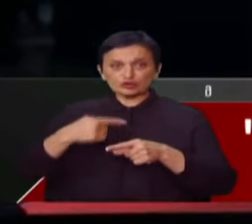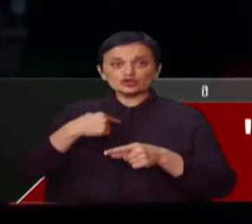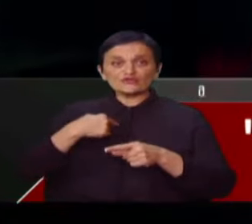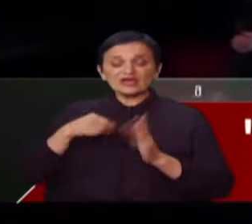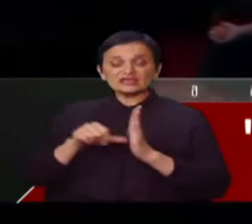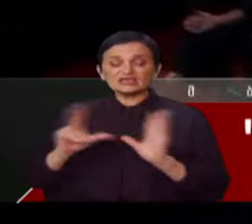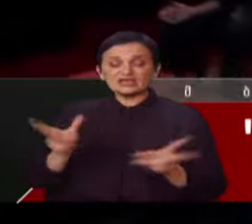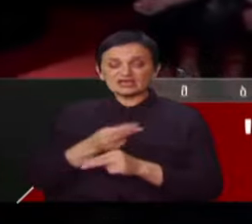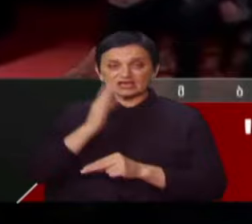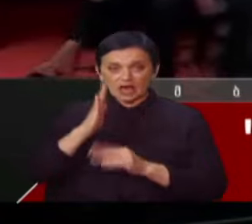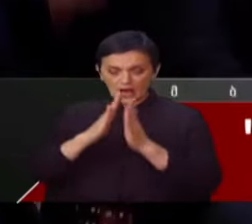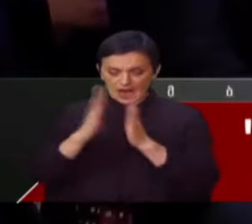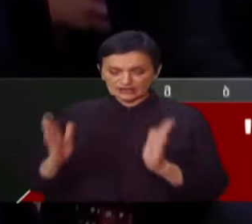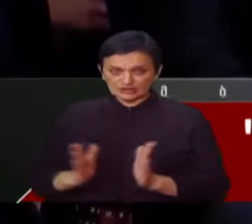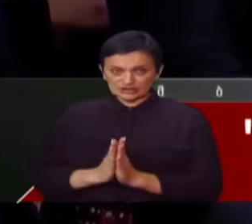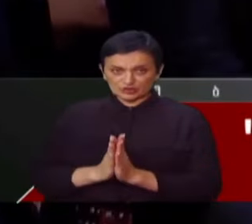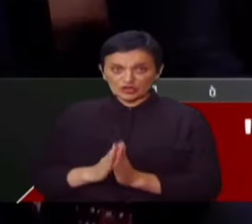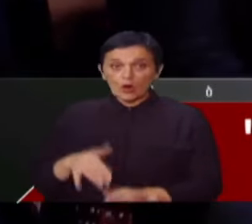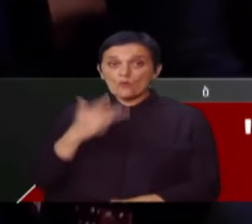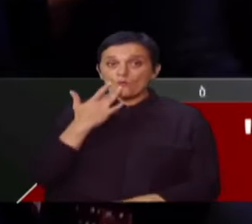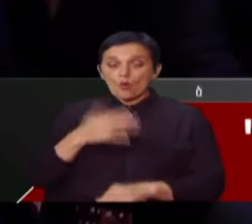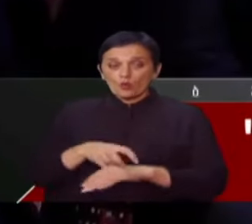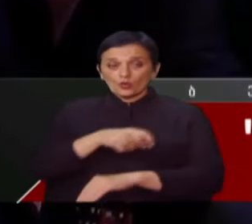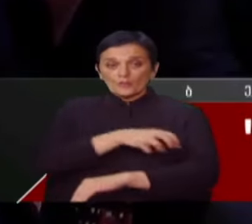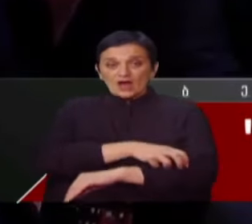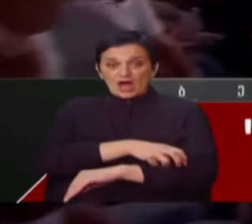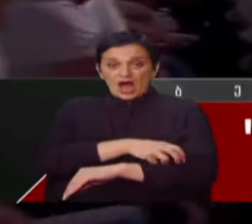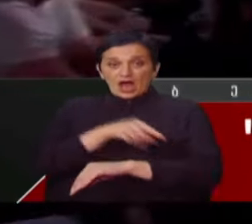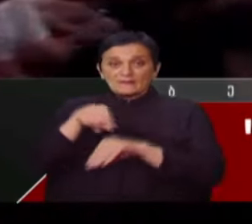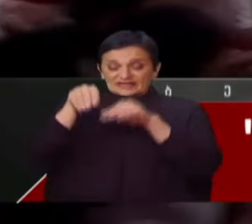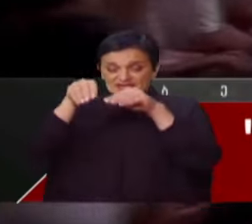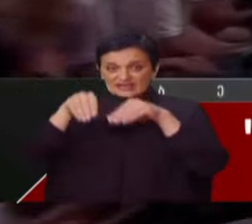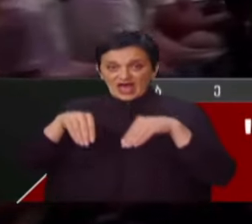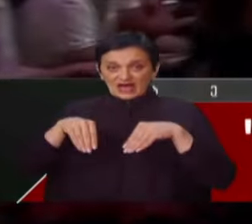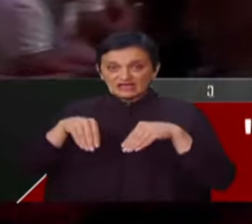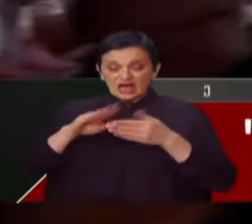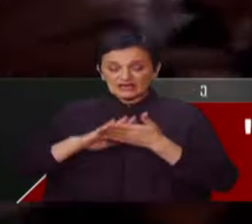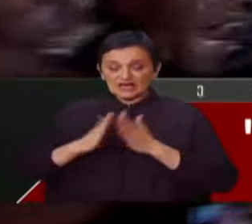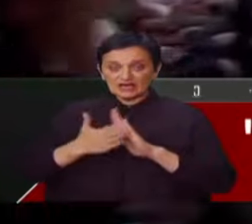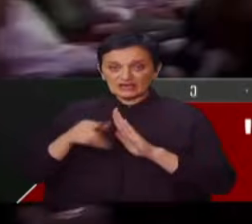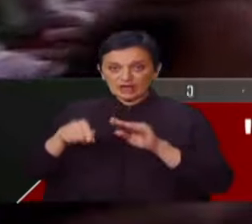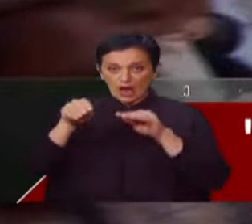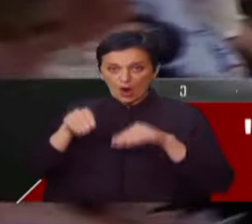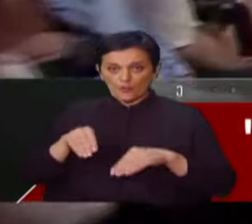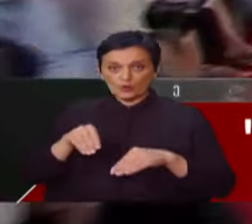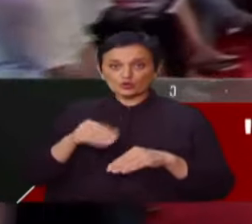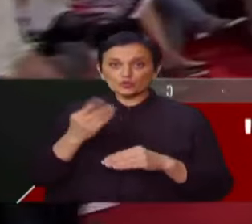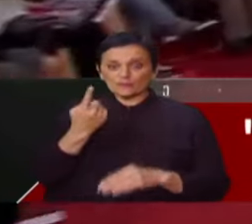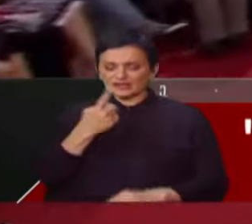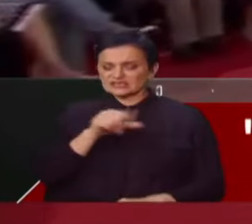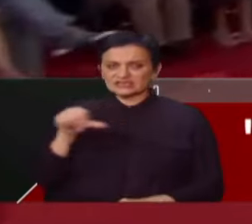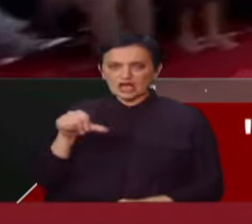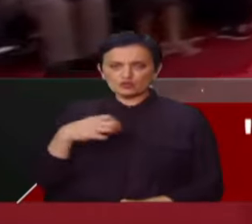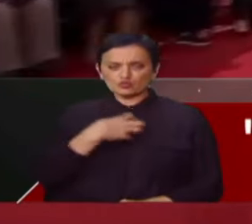გადაგვარჩენს ერთიანობა. პოლიტიკურმა პარტიებმა დეკლარაცია გააფორმეს, სადაც თქვენ სასახად ერთი